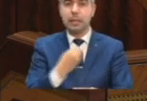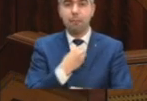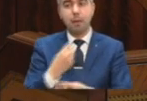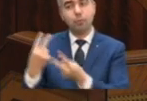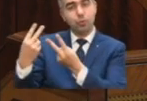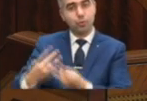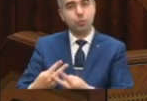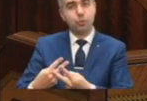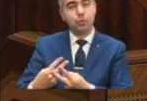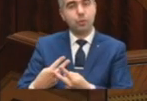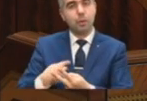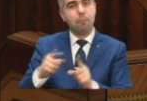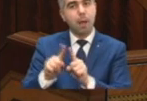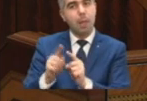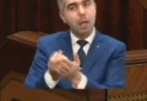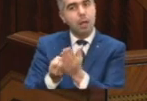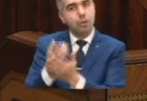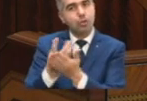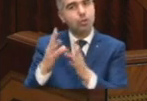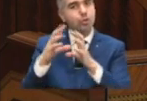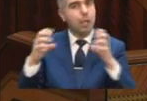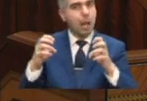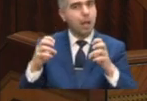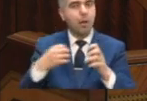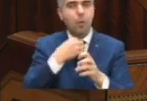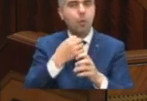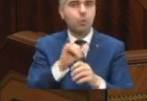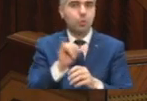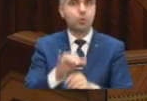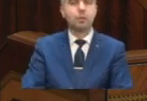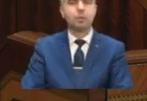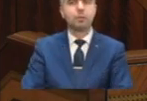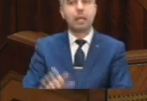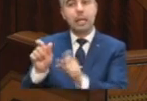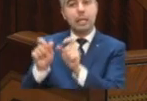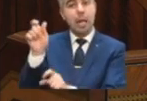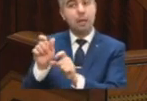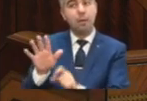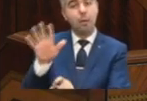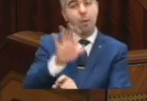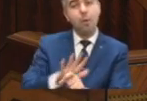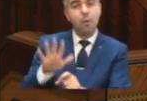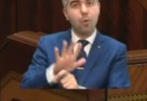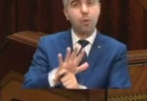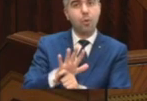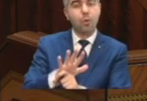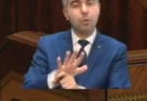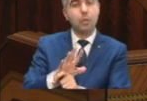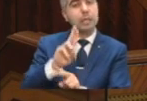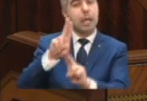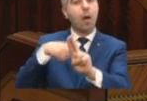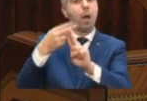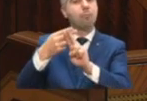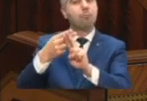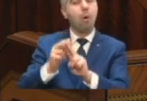ويوضعنا امام صوره ما يتم الاعداد له، لان كيف ما كان الحال المواطنات والمواطنين كينتظروا الاجوبه حين